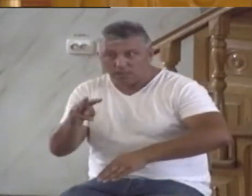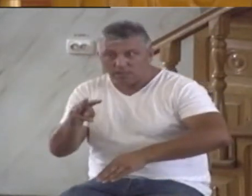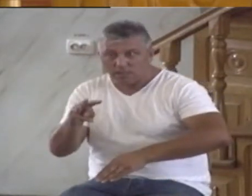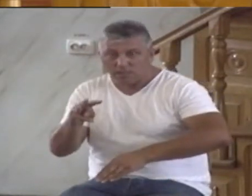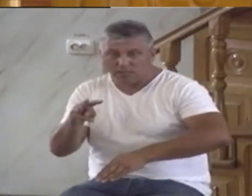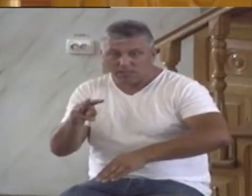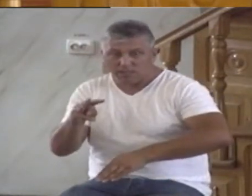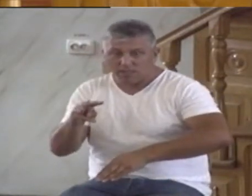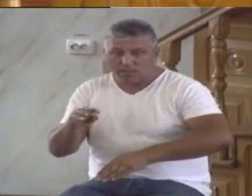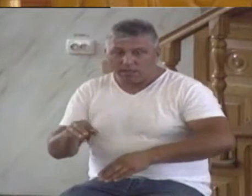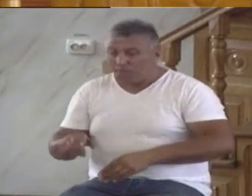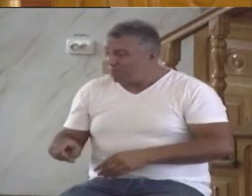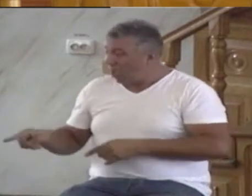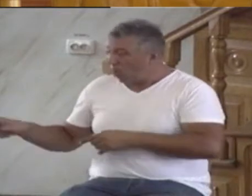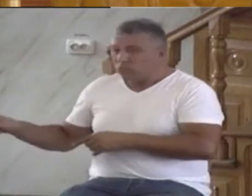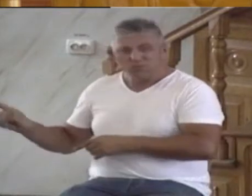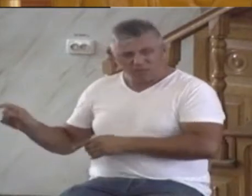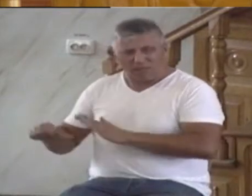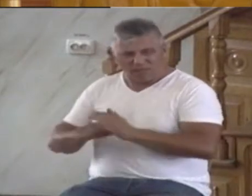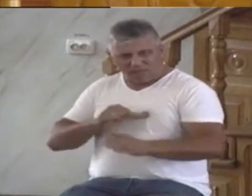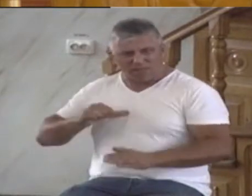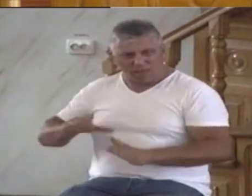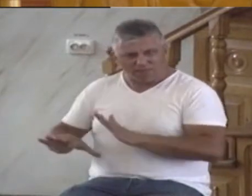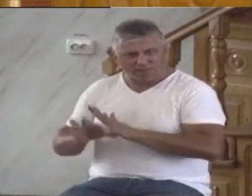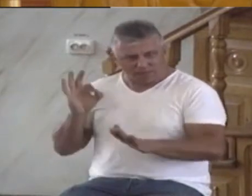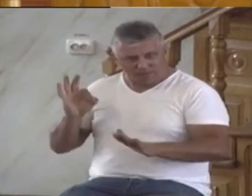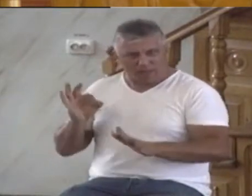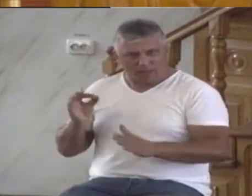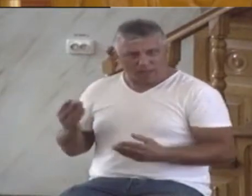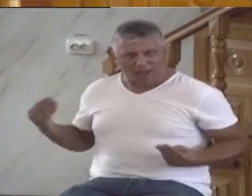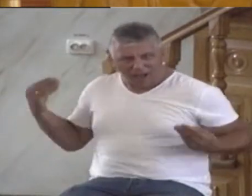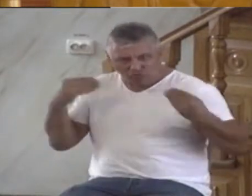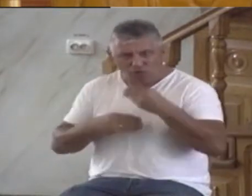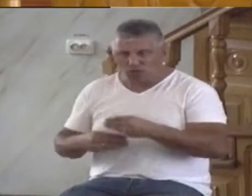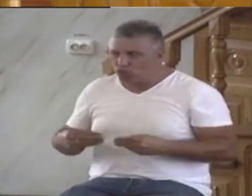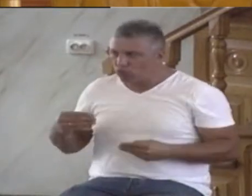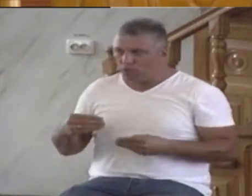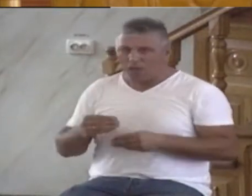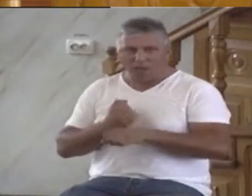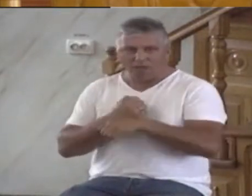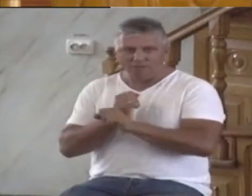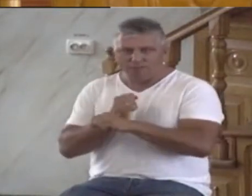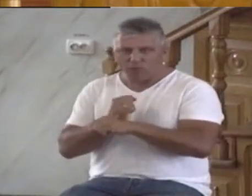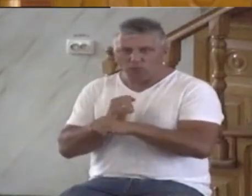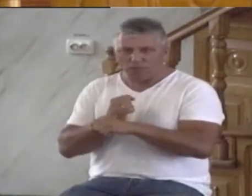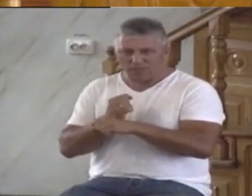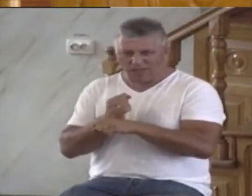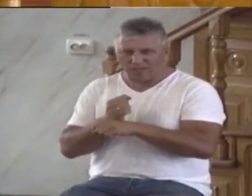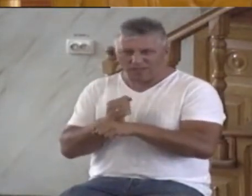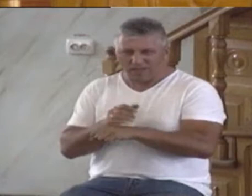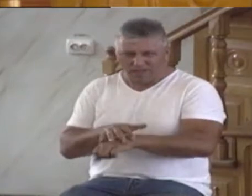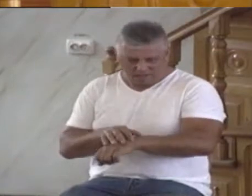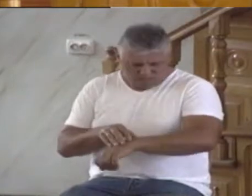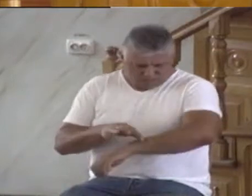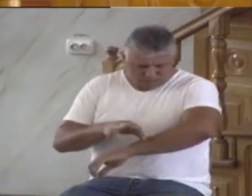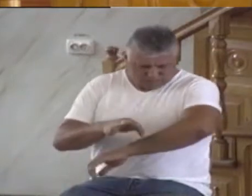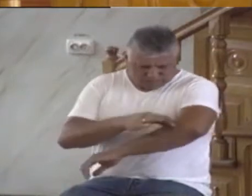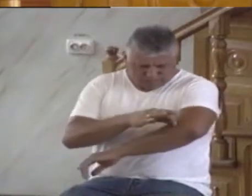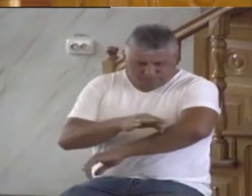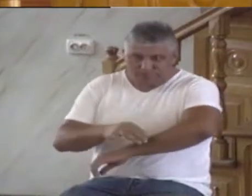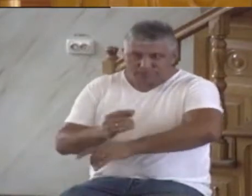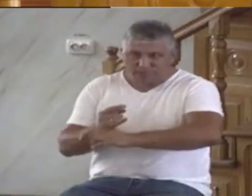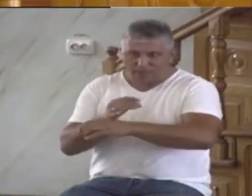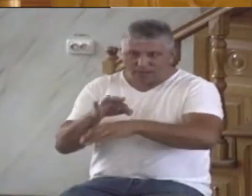имиджем. Его одежда была призвана подчеркнуть его презрение ко всему